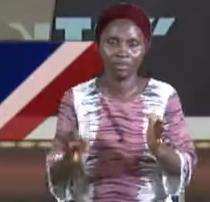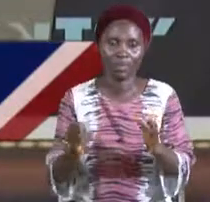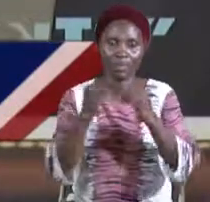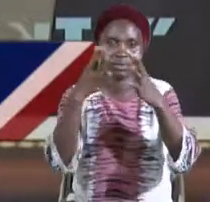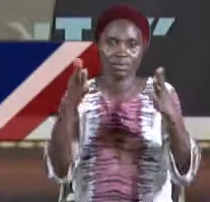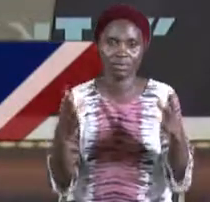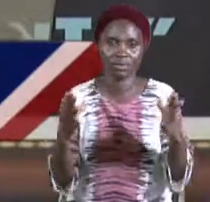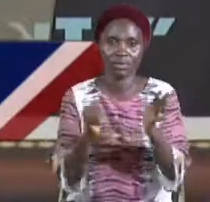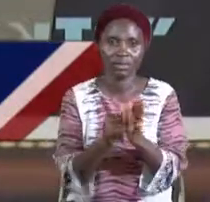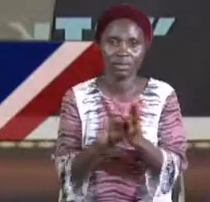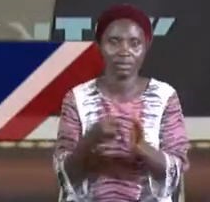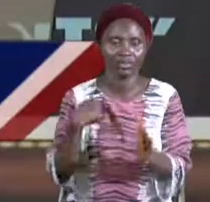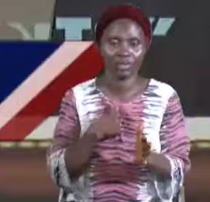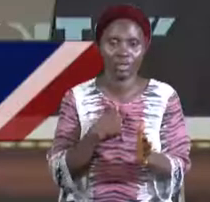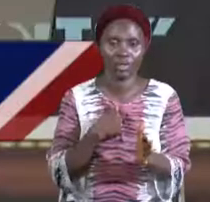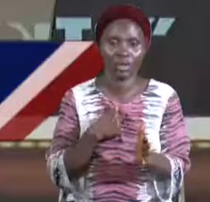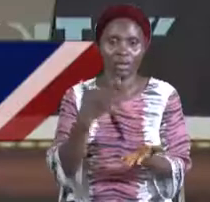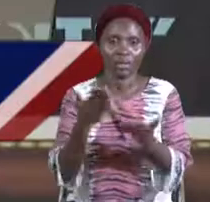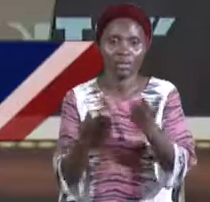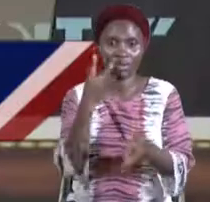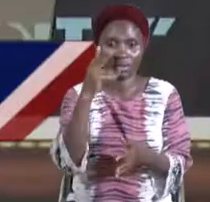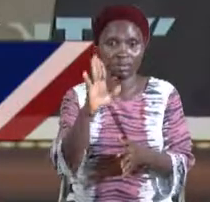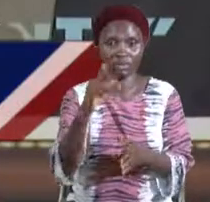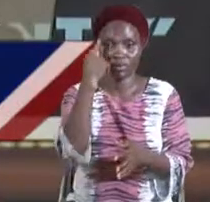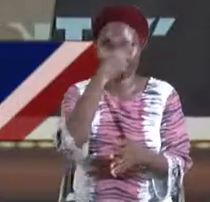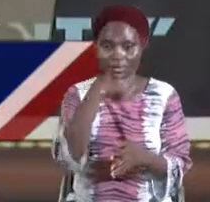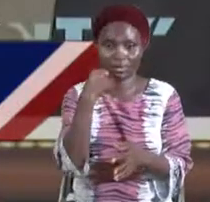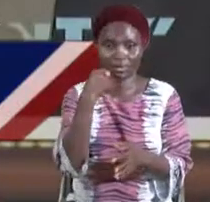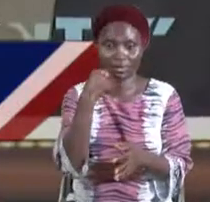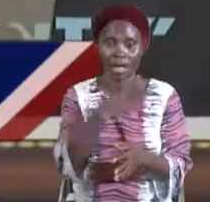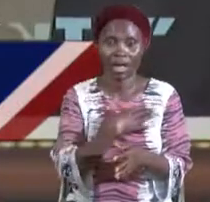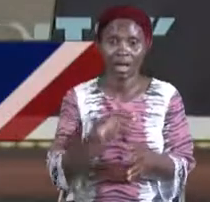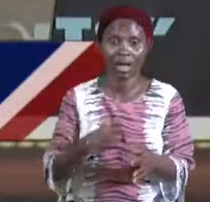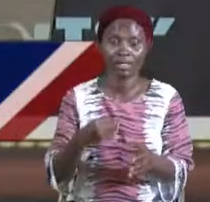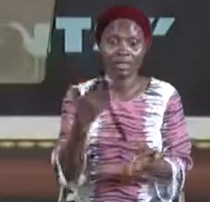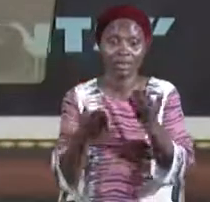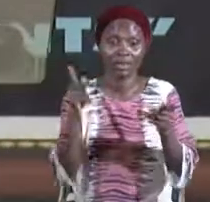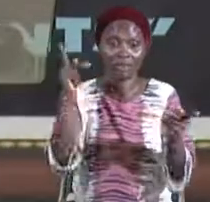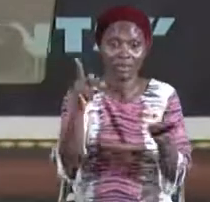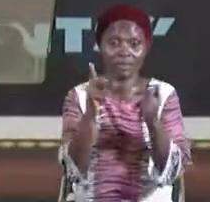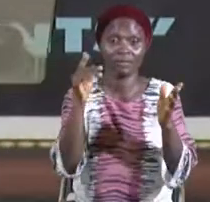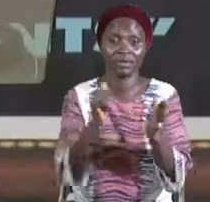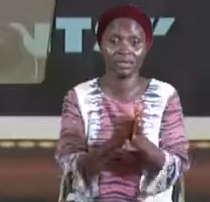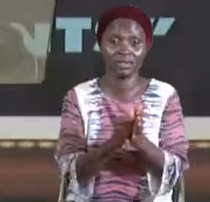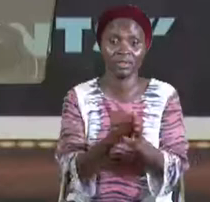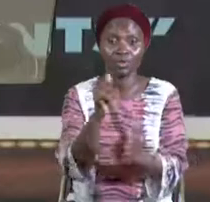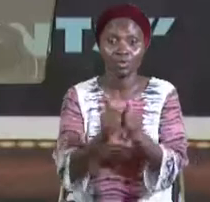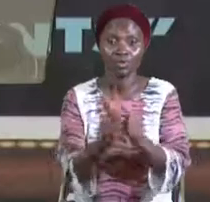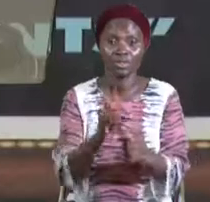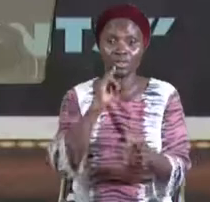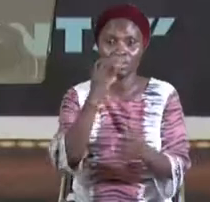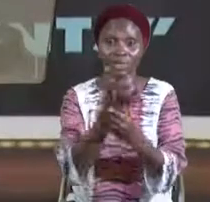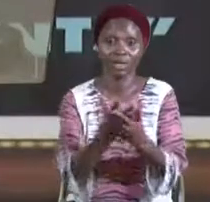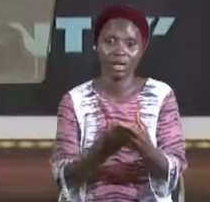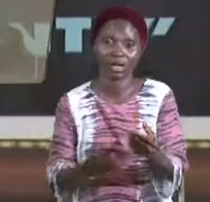ardeur de nous permettre de vous voir et de compléter ce qui manque à